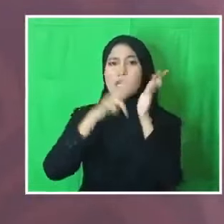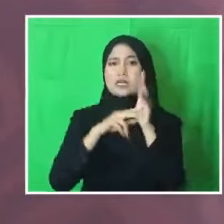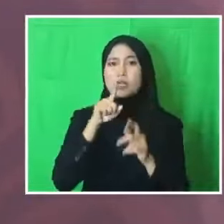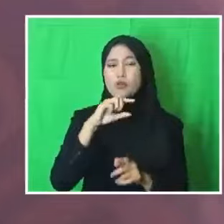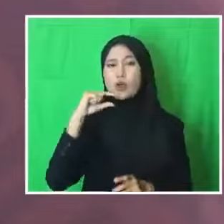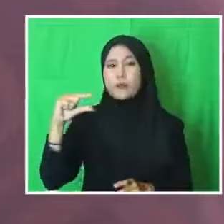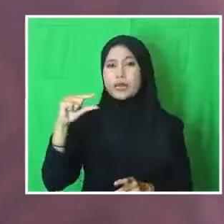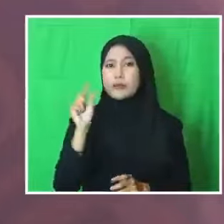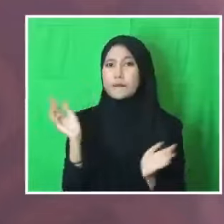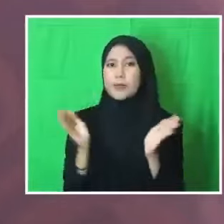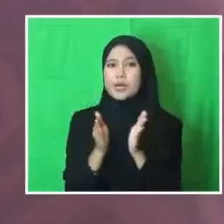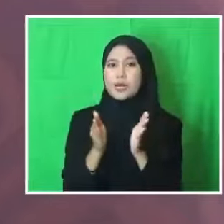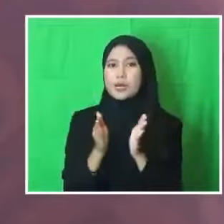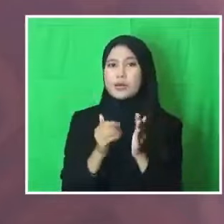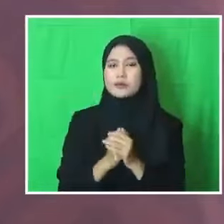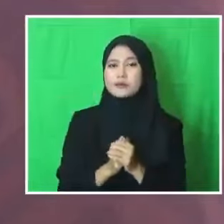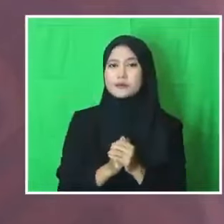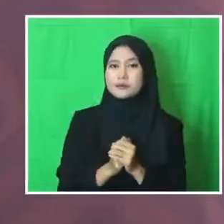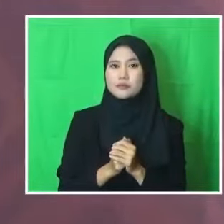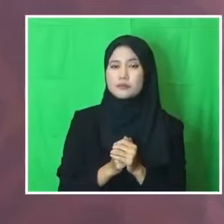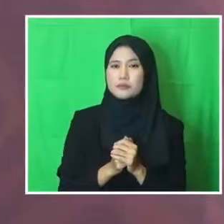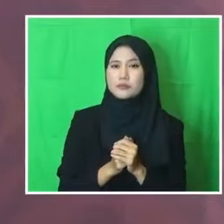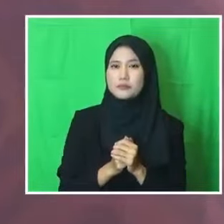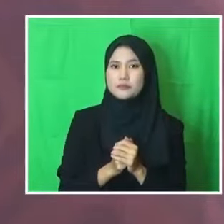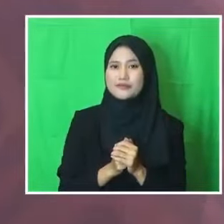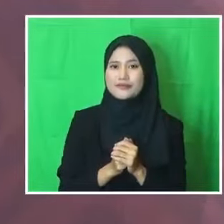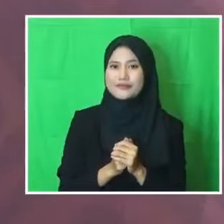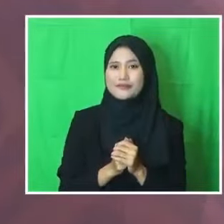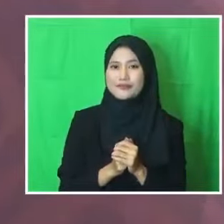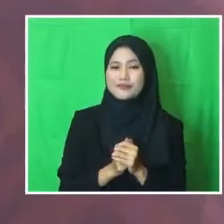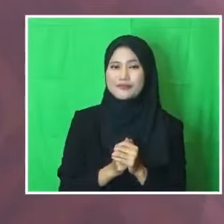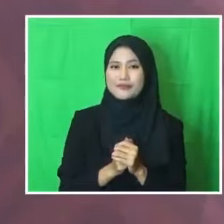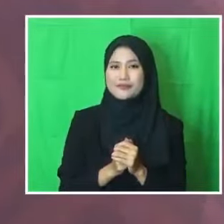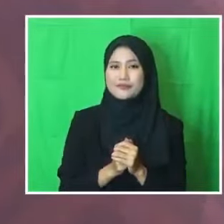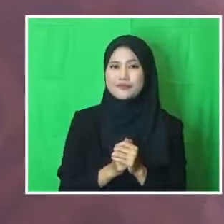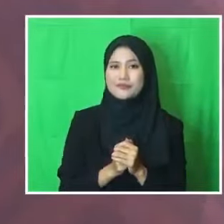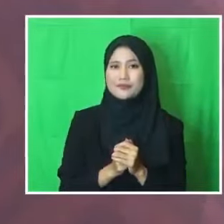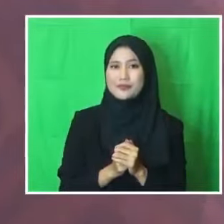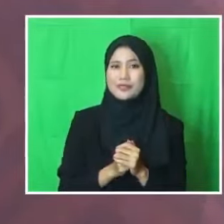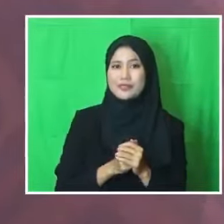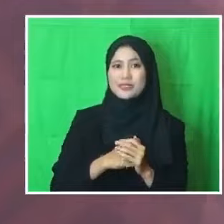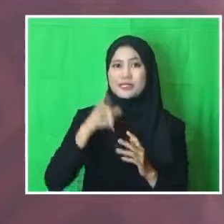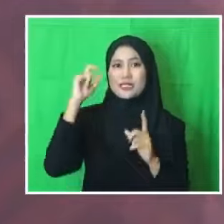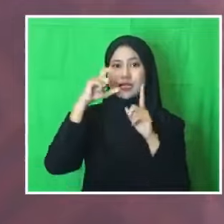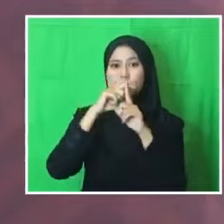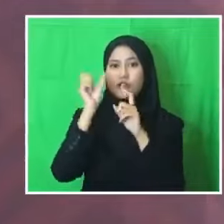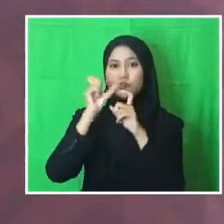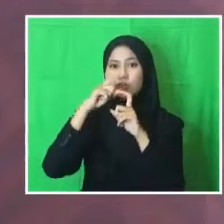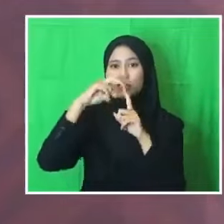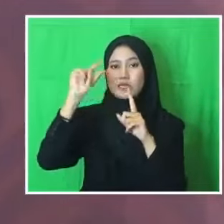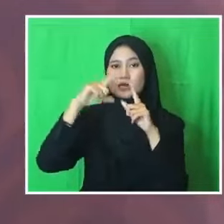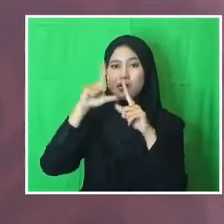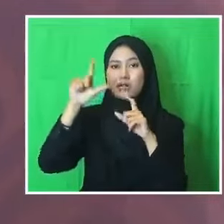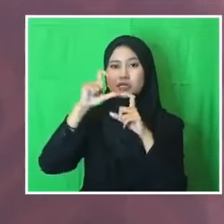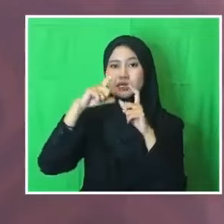yaitu industrialization and sustainable development industrialisasi dan